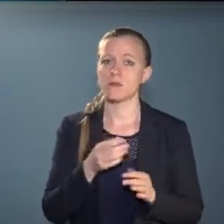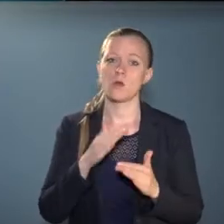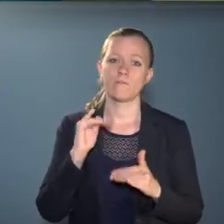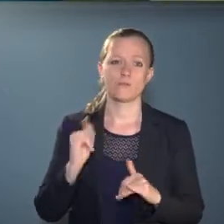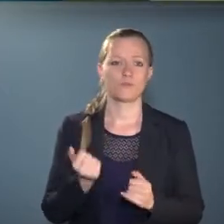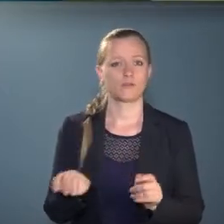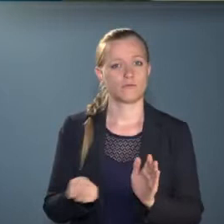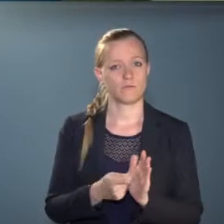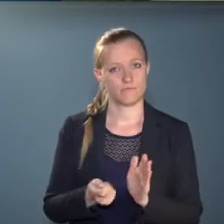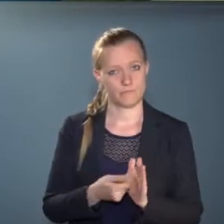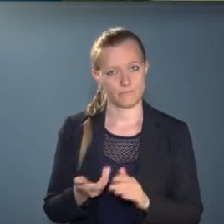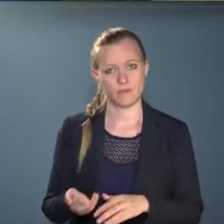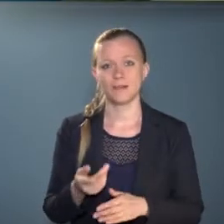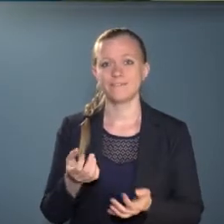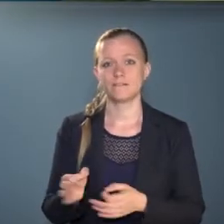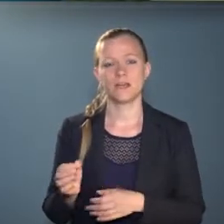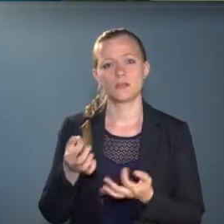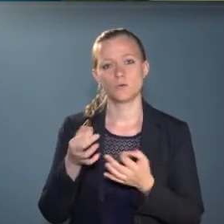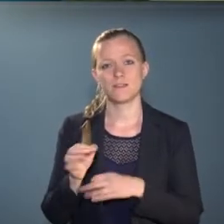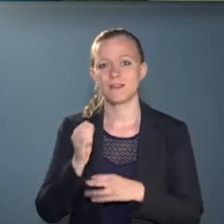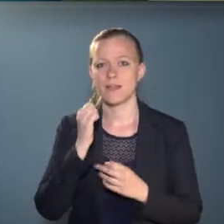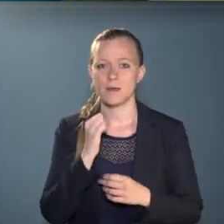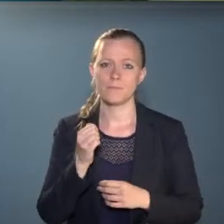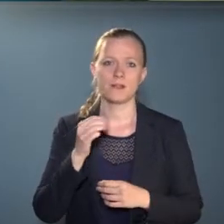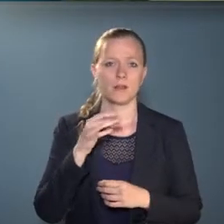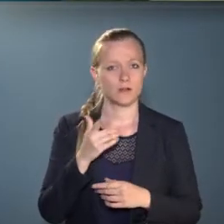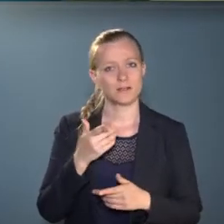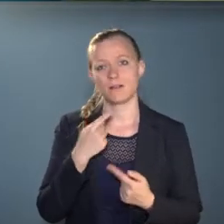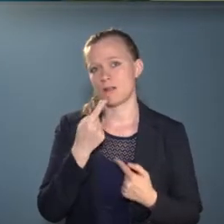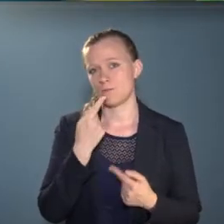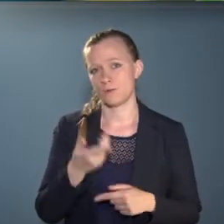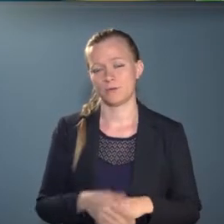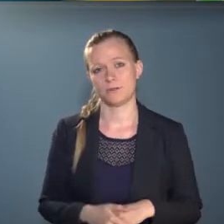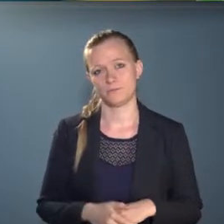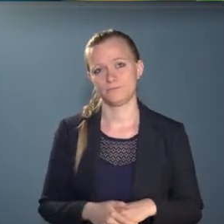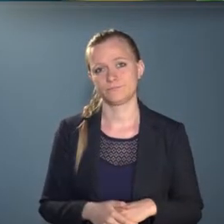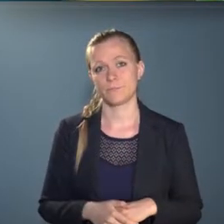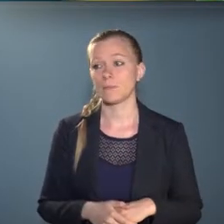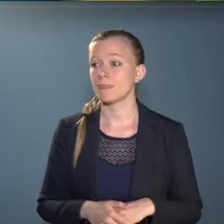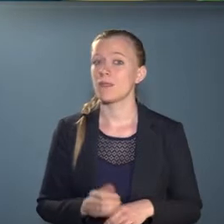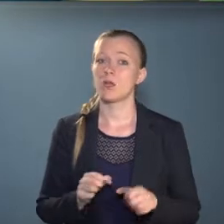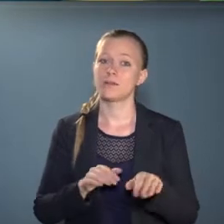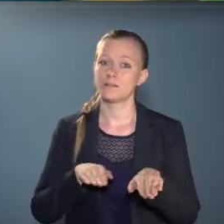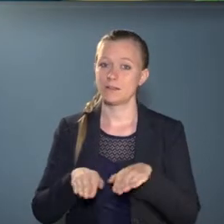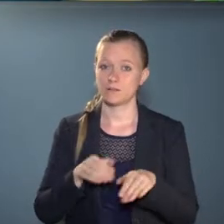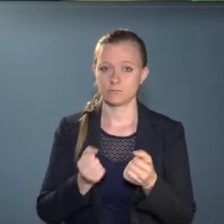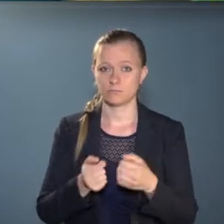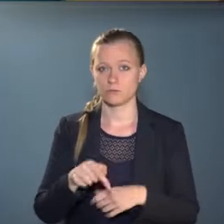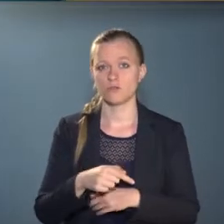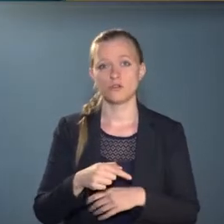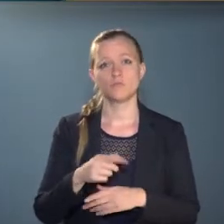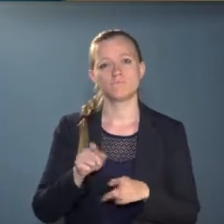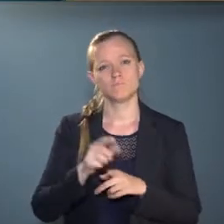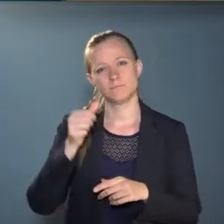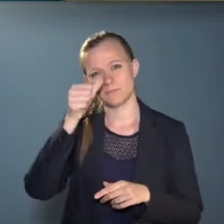A gyártócég képviselője Emre Akin elmondta. A jármű a Sárkány